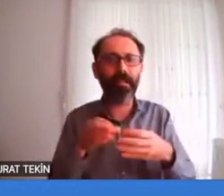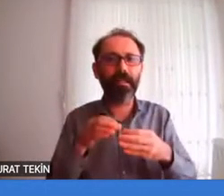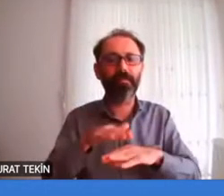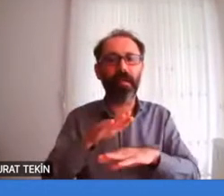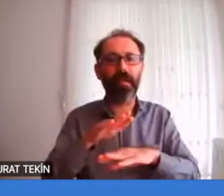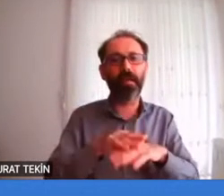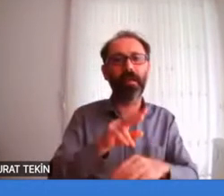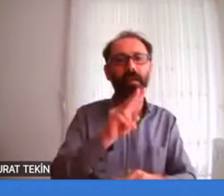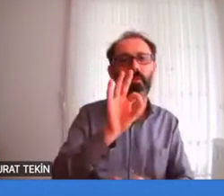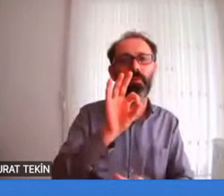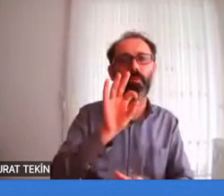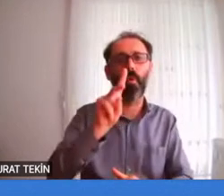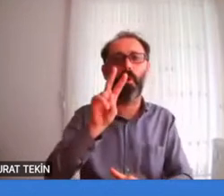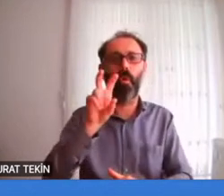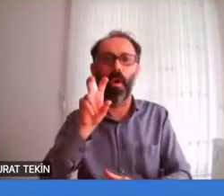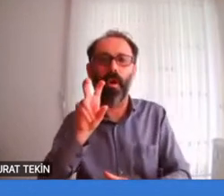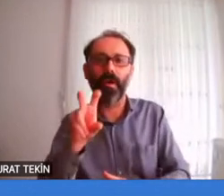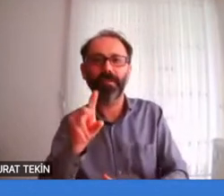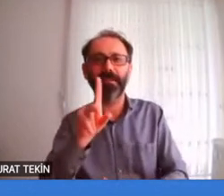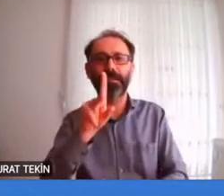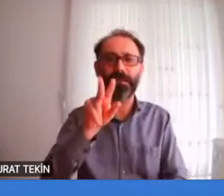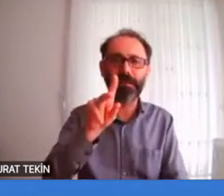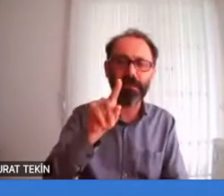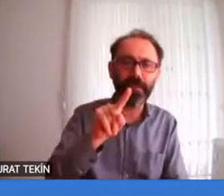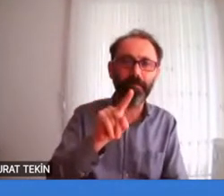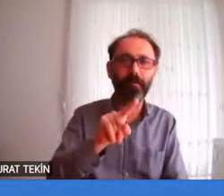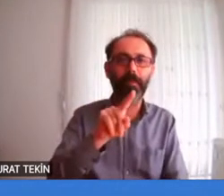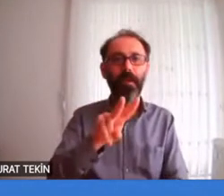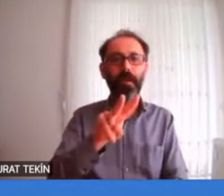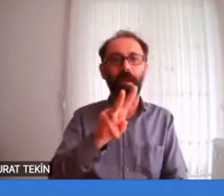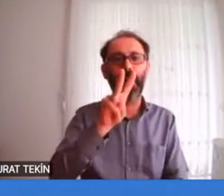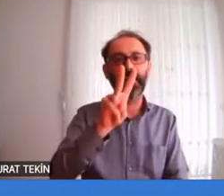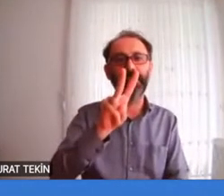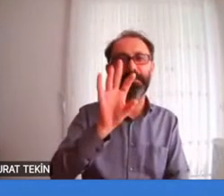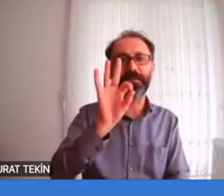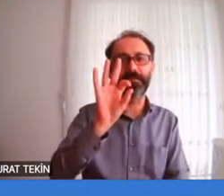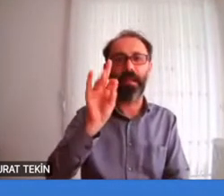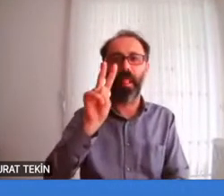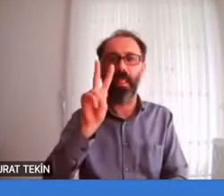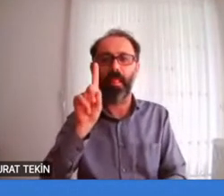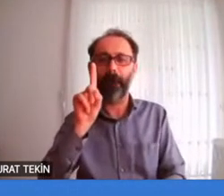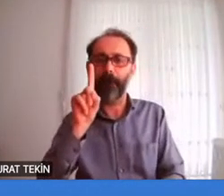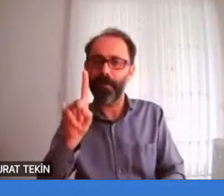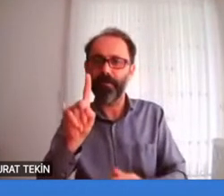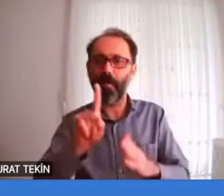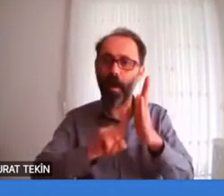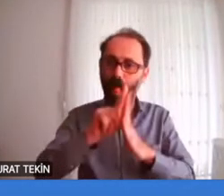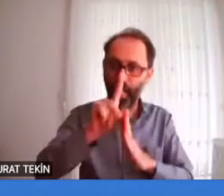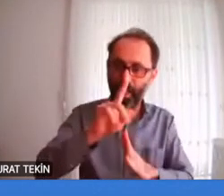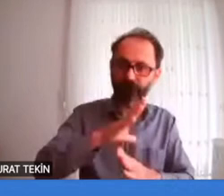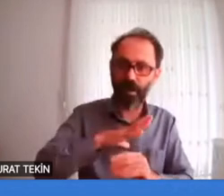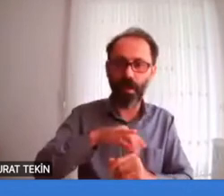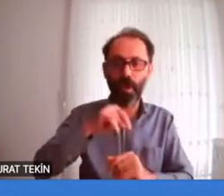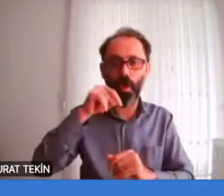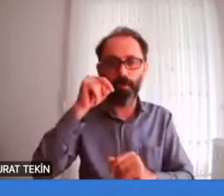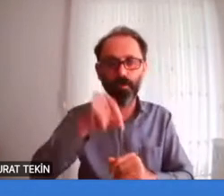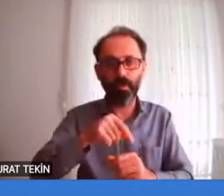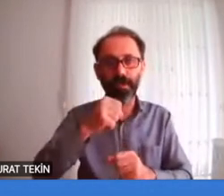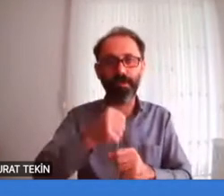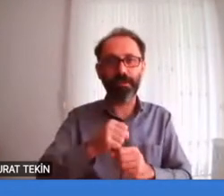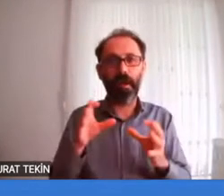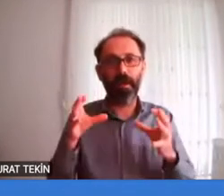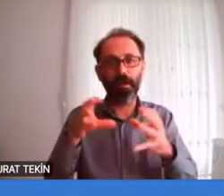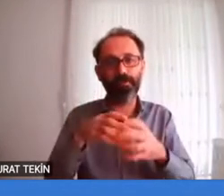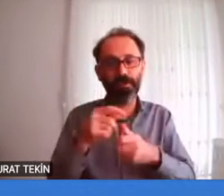2017-2018'de, 2020'de, 2021'de artık başarılarım var. Bu ekiple çalıştığım için çok